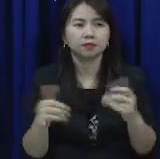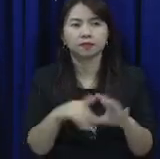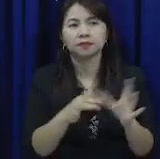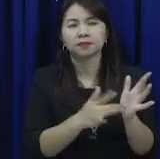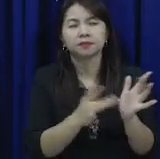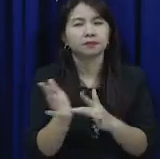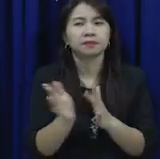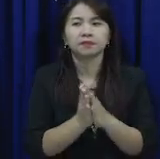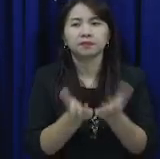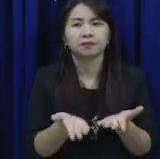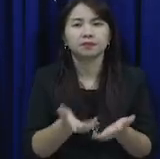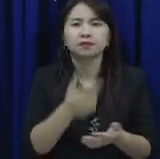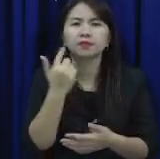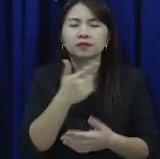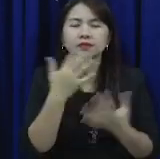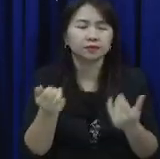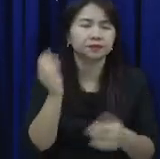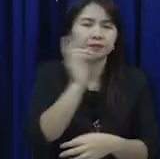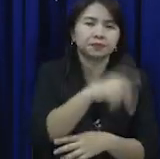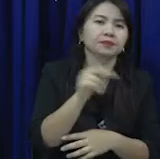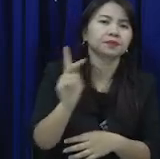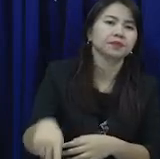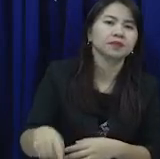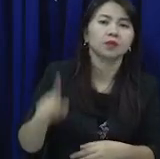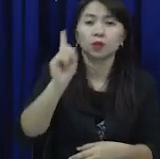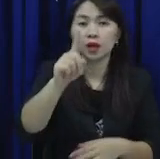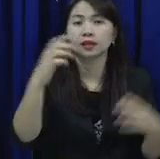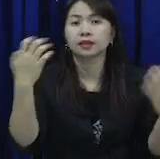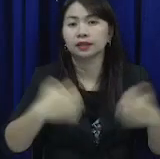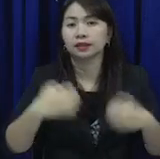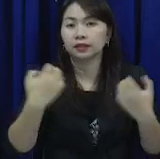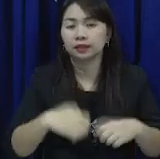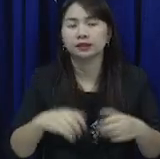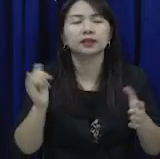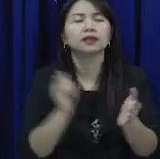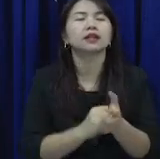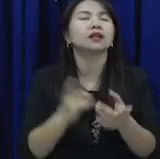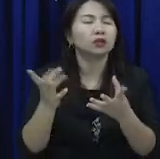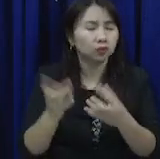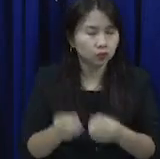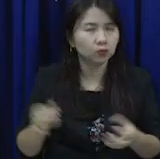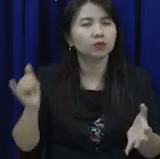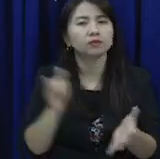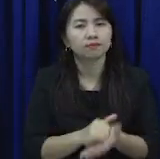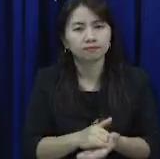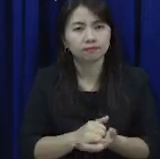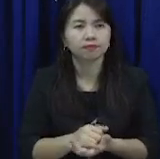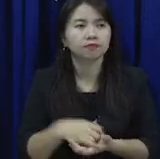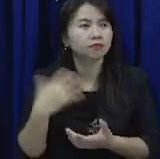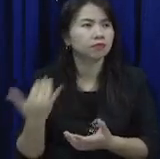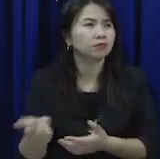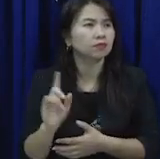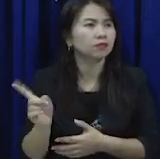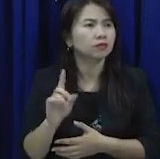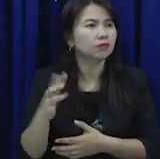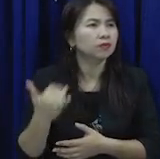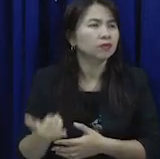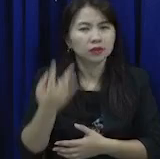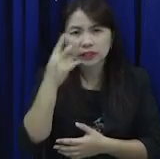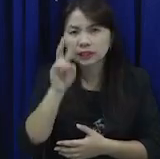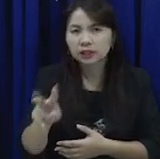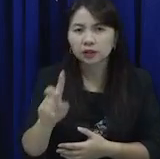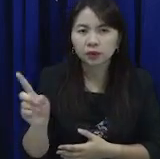that Parable Sino ang nagtanim an enemy h done this ' ba now Ano Tingnan niyo po yyung point